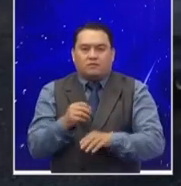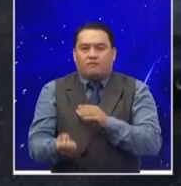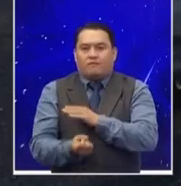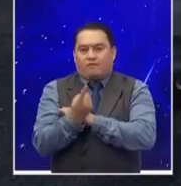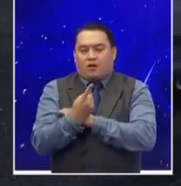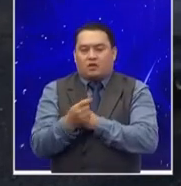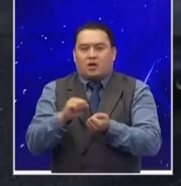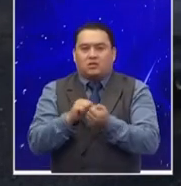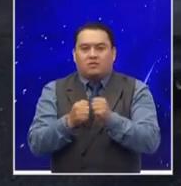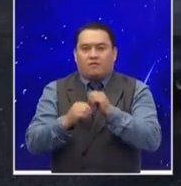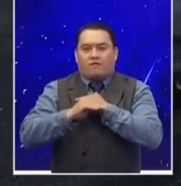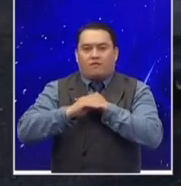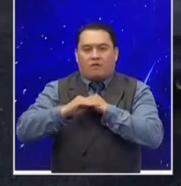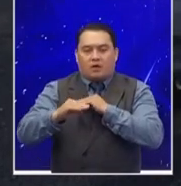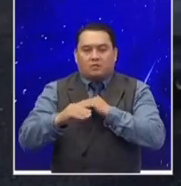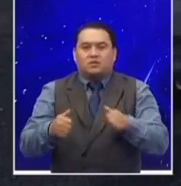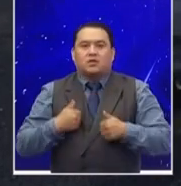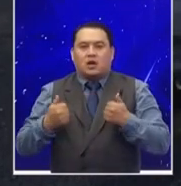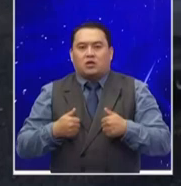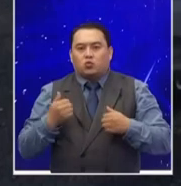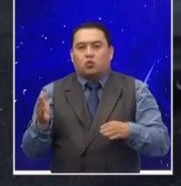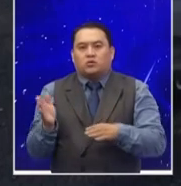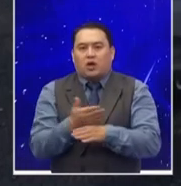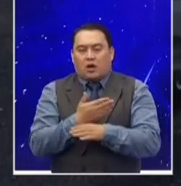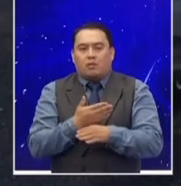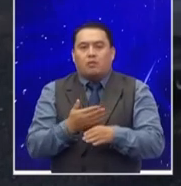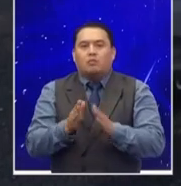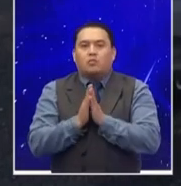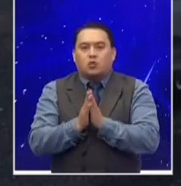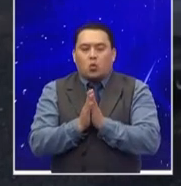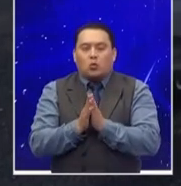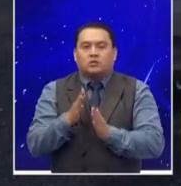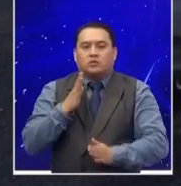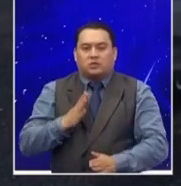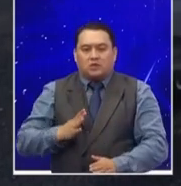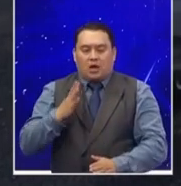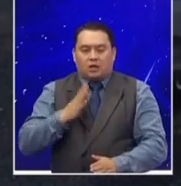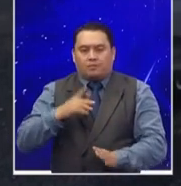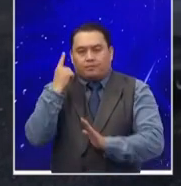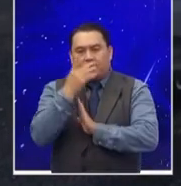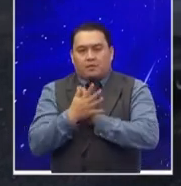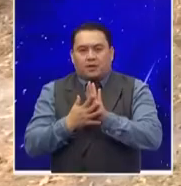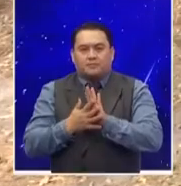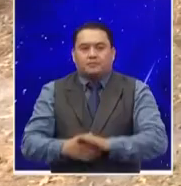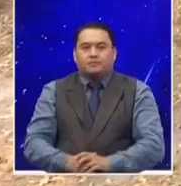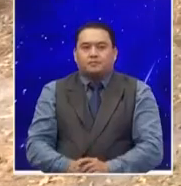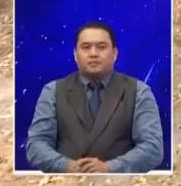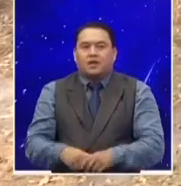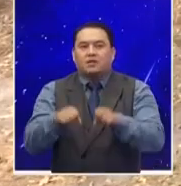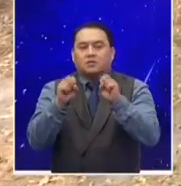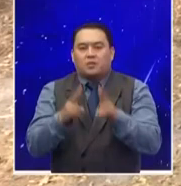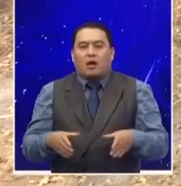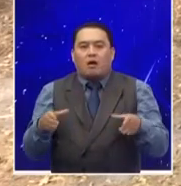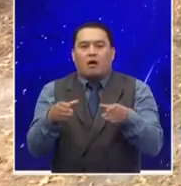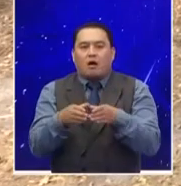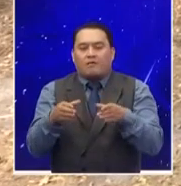возникающие в ходе асфальтирования неполадки мы стараемся устранять. Просим у горожан немного терпения и понимания. Специалисты